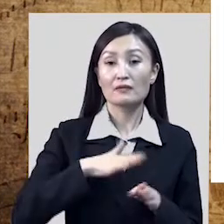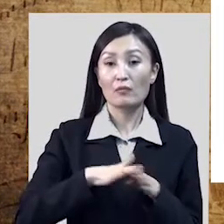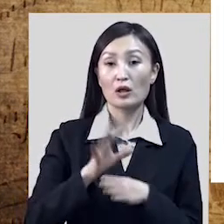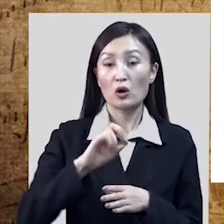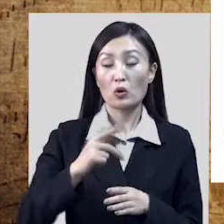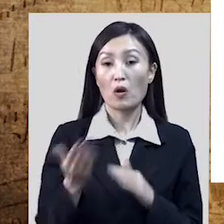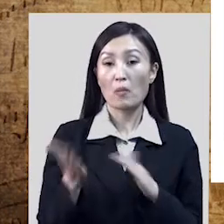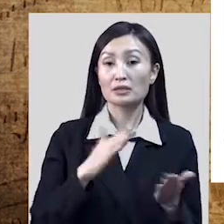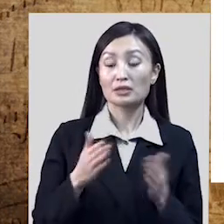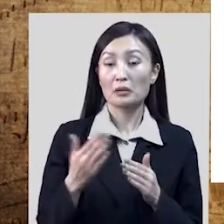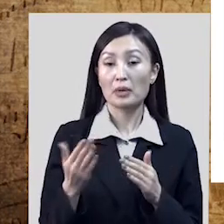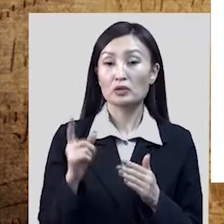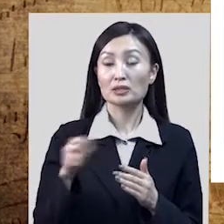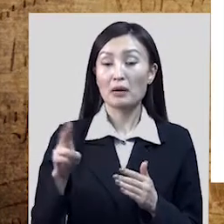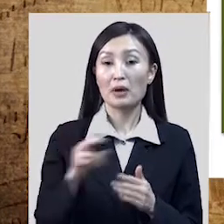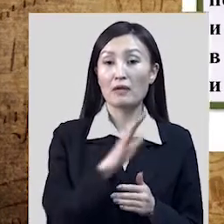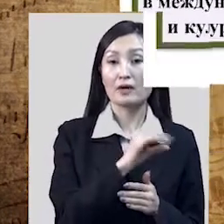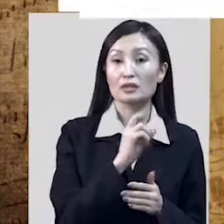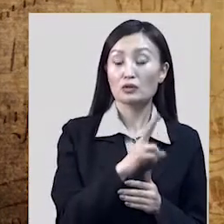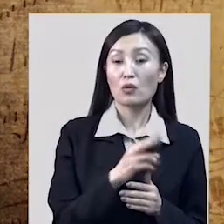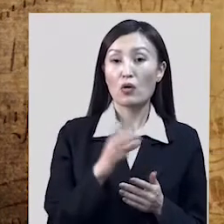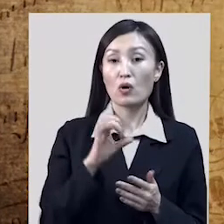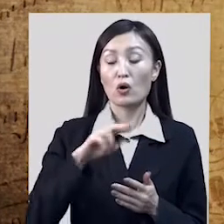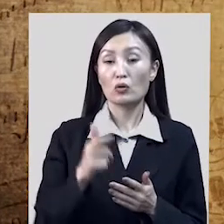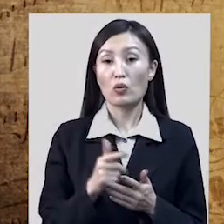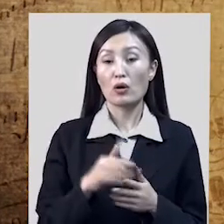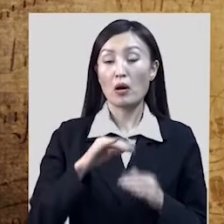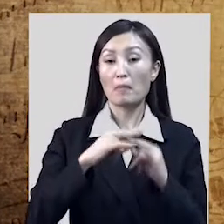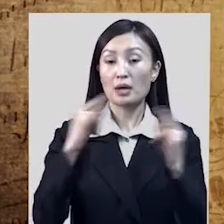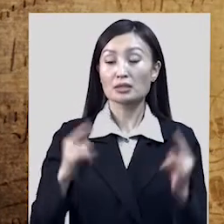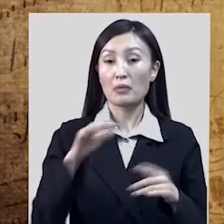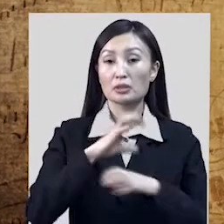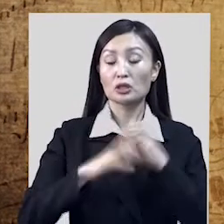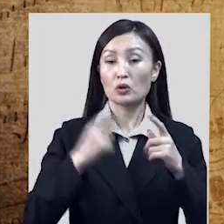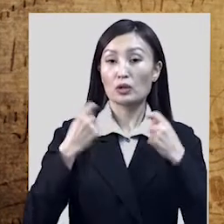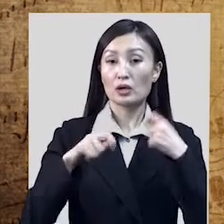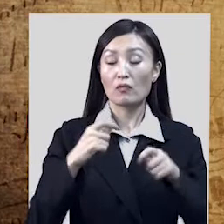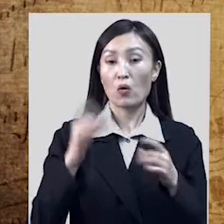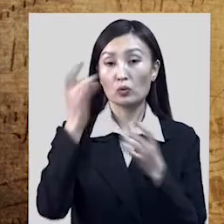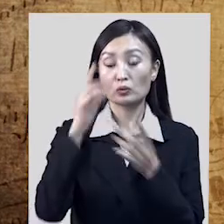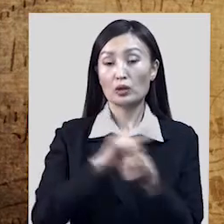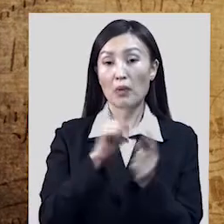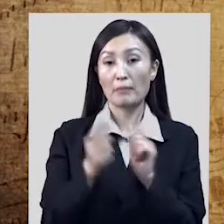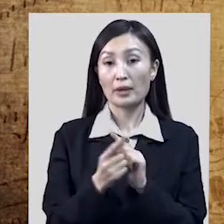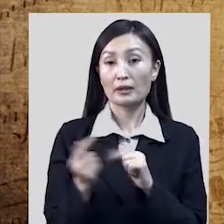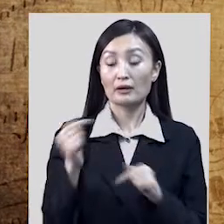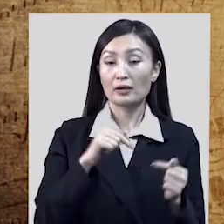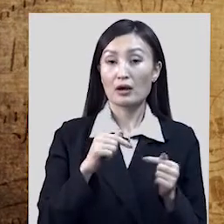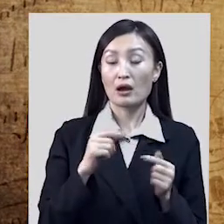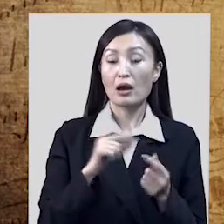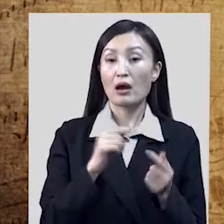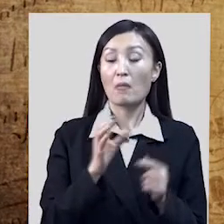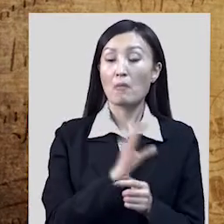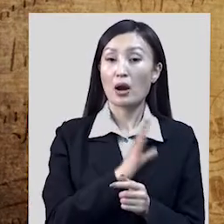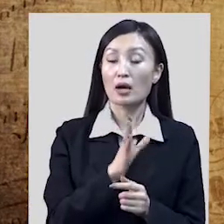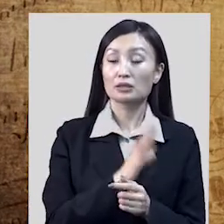посредника между западом и востоком роль моста международной торговли и культурном обмене между ними обмене культурными